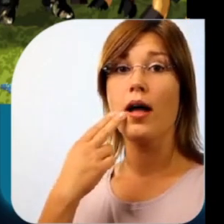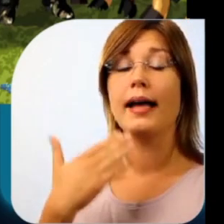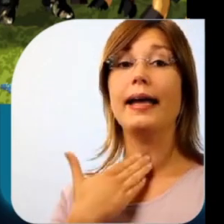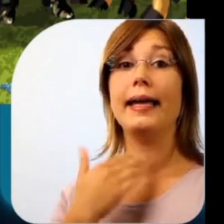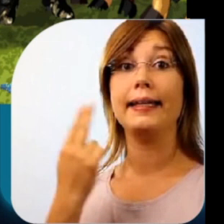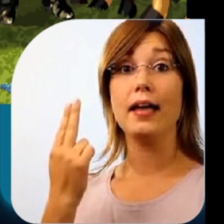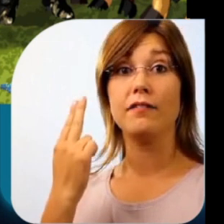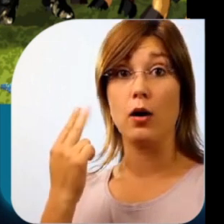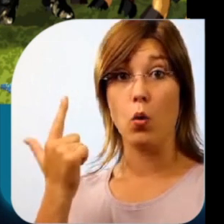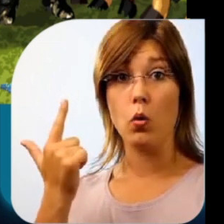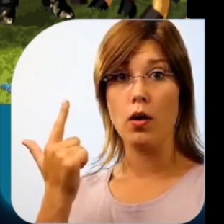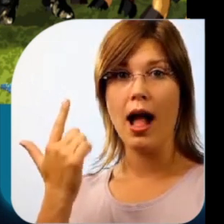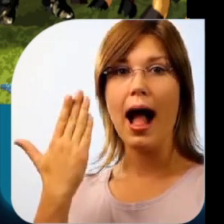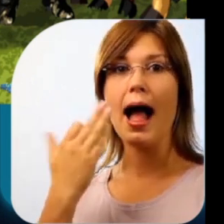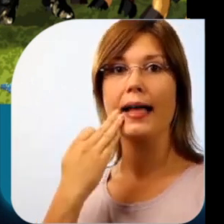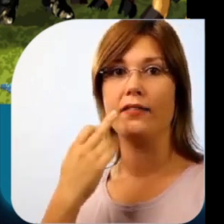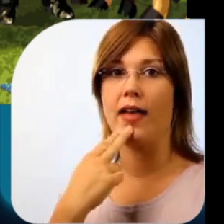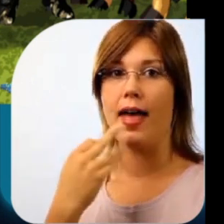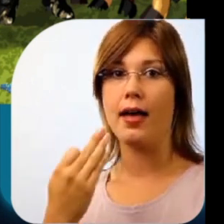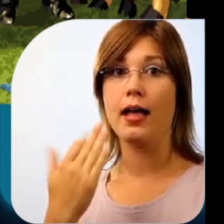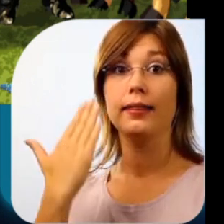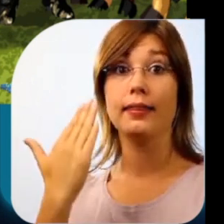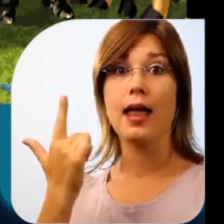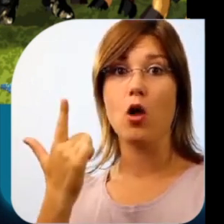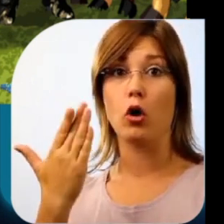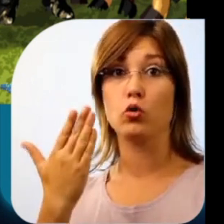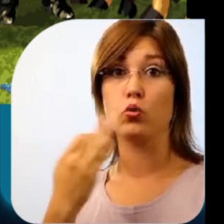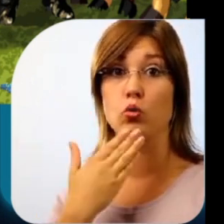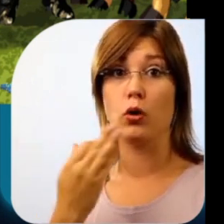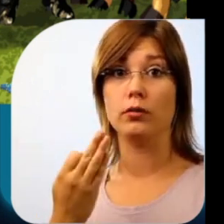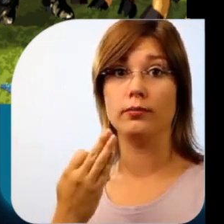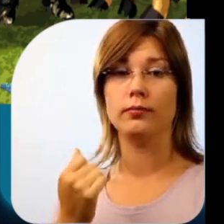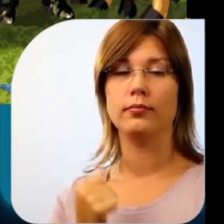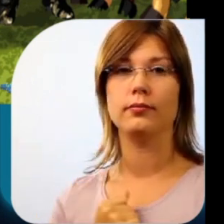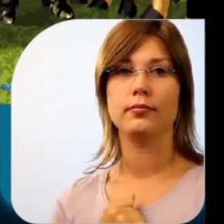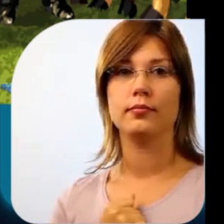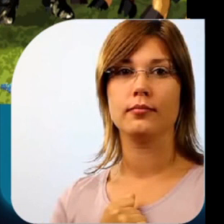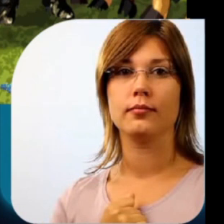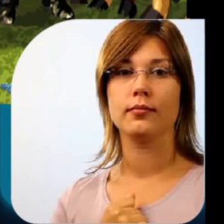Yvan et Cavallo arrivèrent à leur tour.